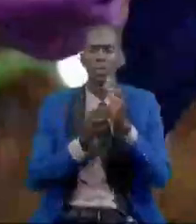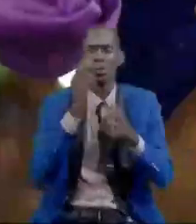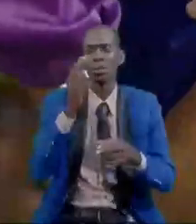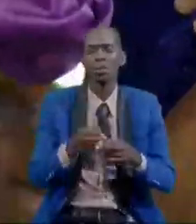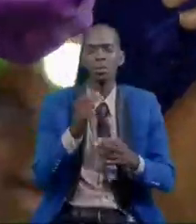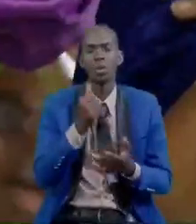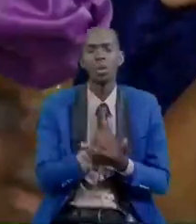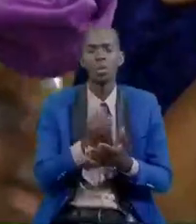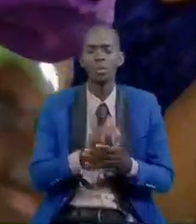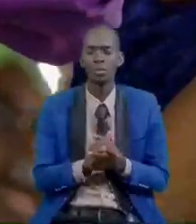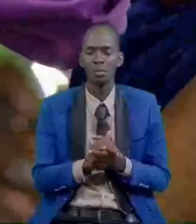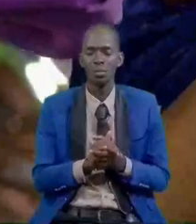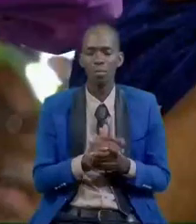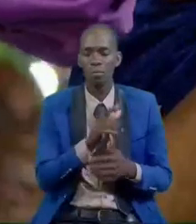Jésus.